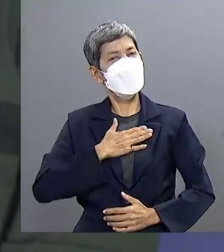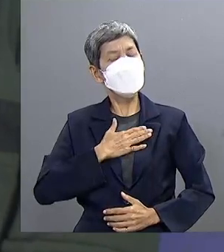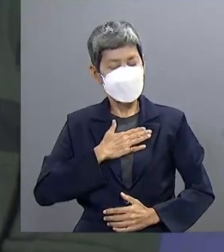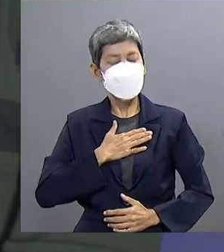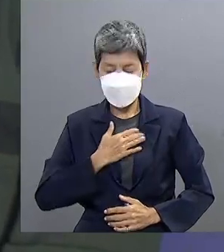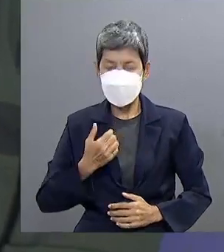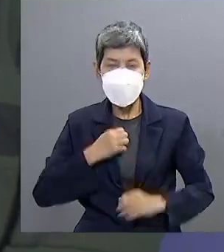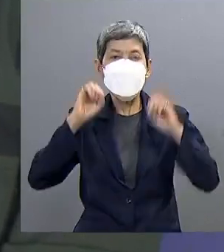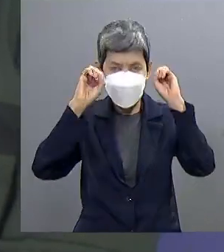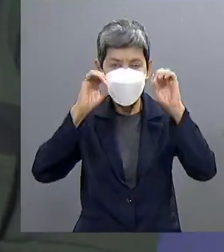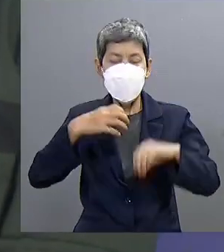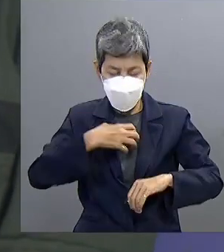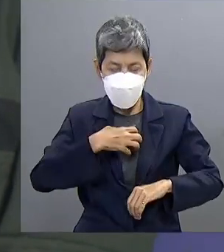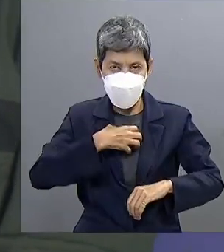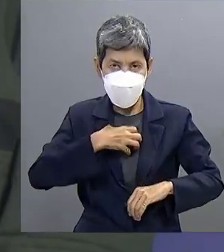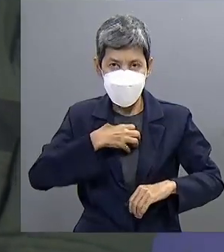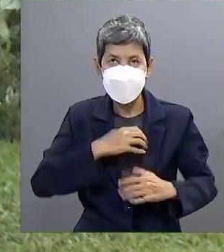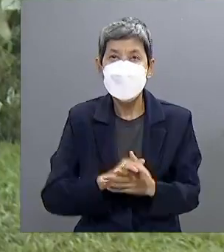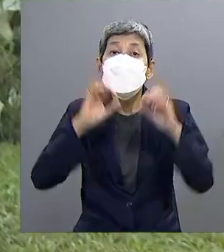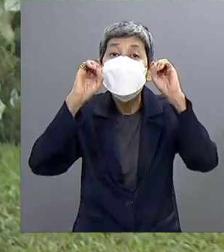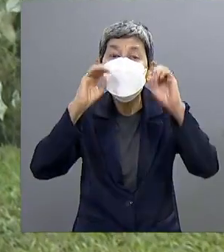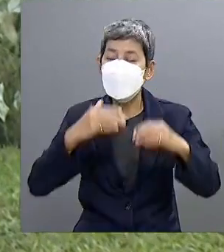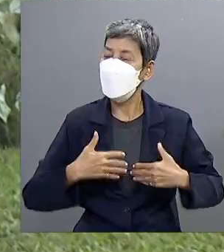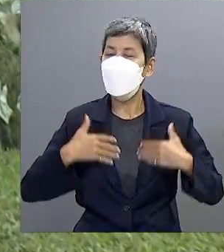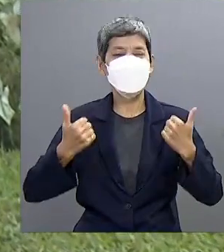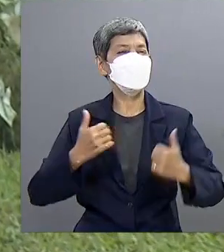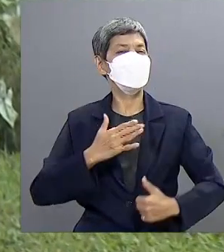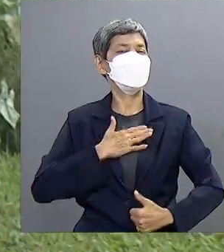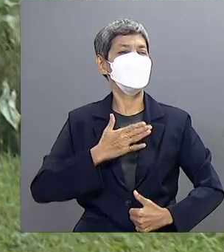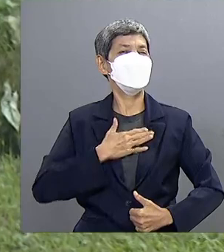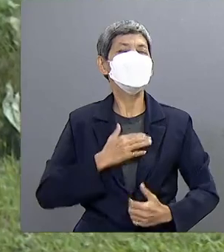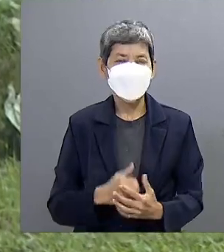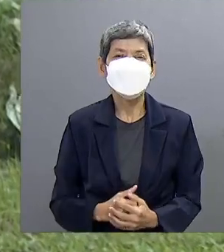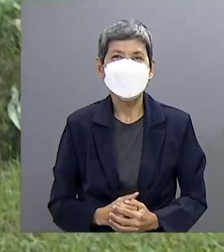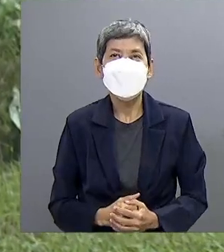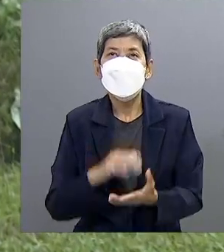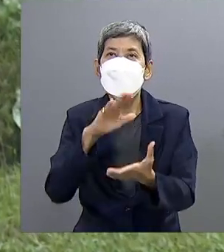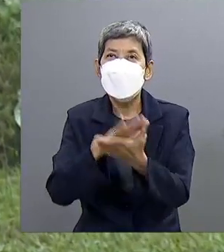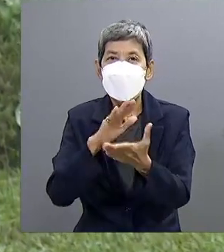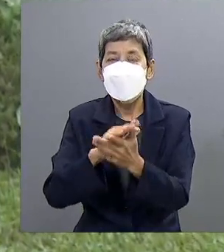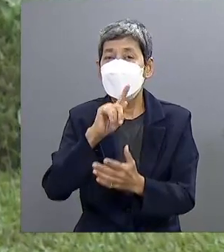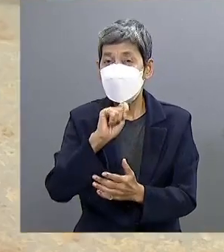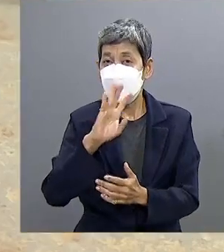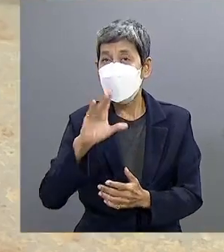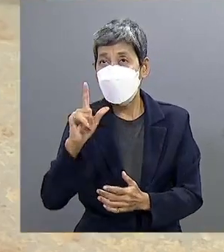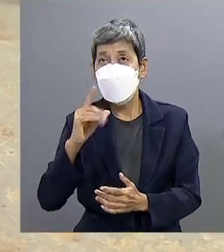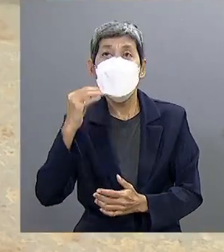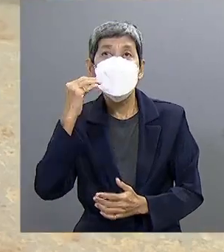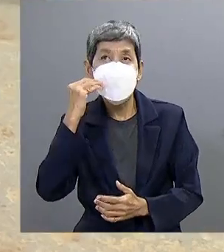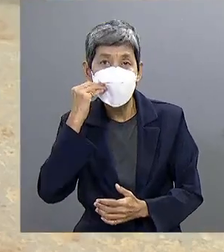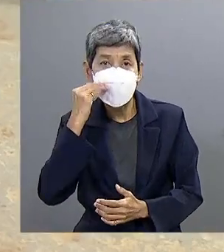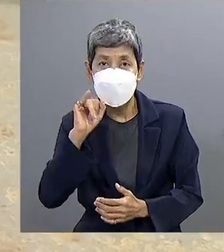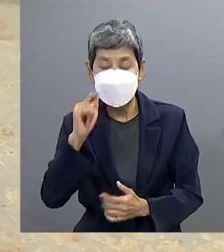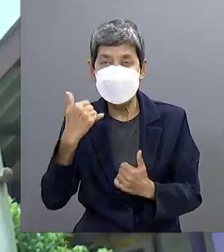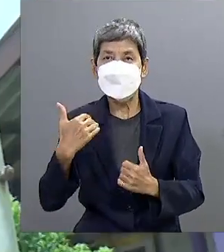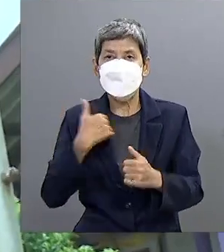าครูคือความสุขของหนูแล้วค่ะ โรงเรียนตำรวจตะเวนชายแดนบ้านทิไลป้าอยู่ในเขตป่า